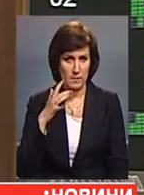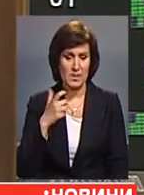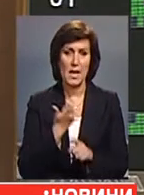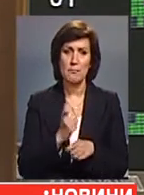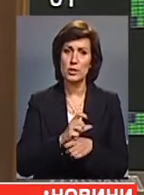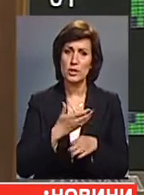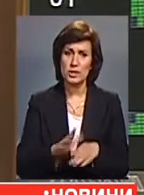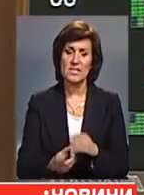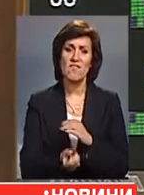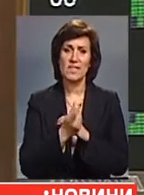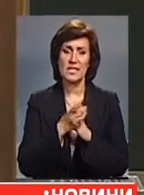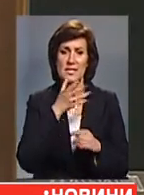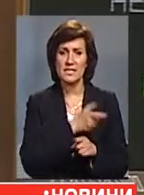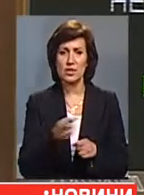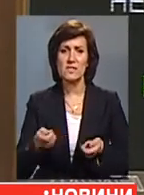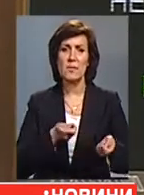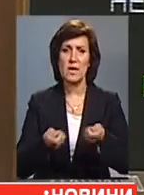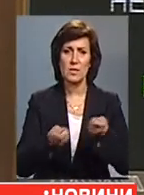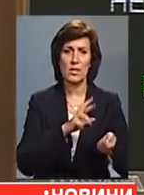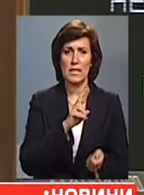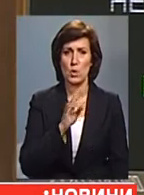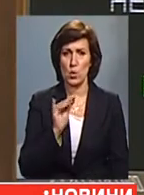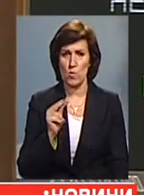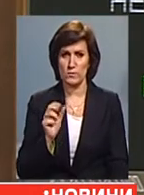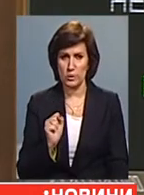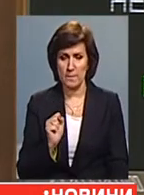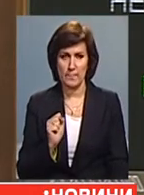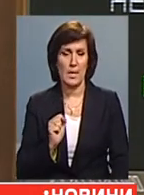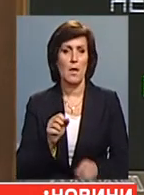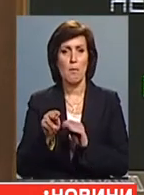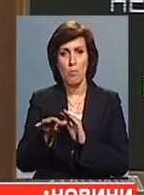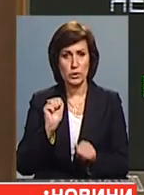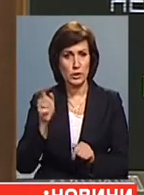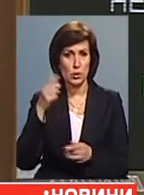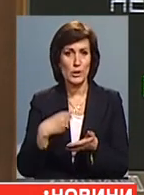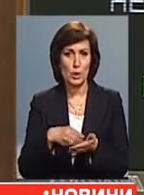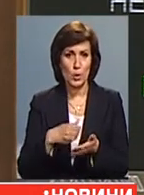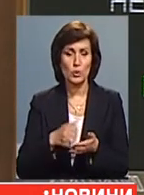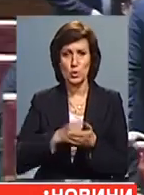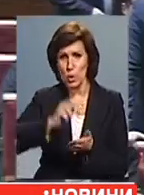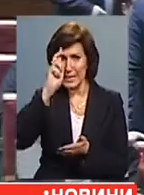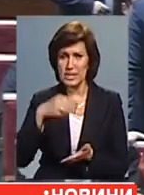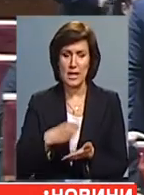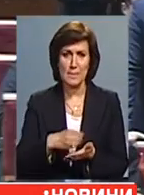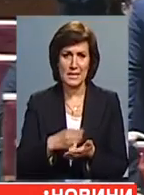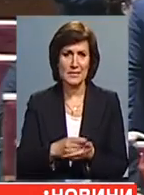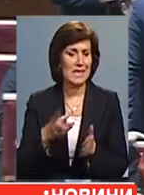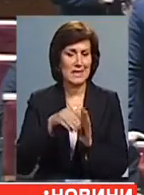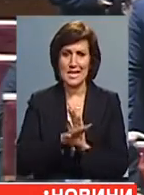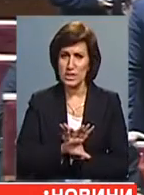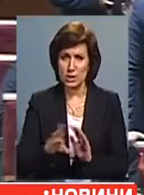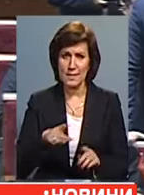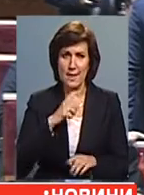Більша частина виникла за часів правління Януковича. Позичені тоді гроші до держскарбниці не дійшли,